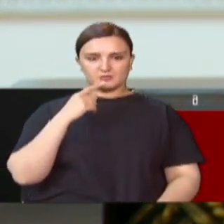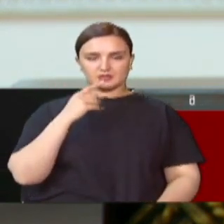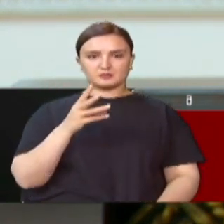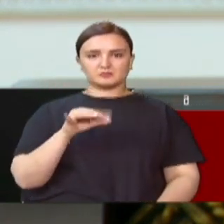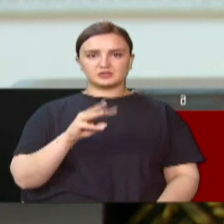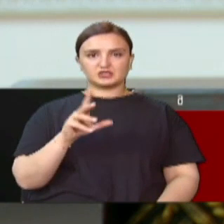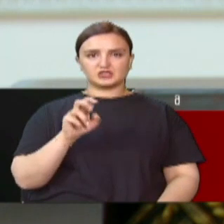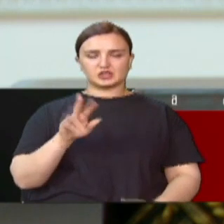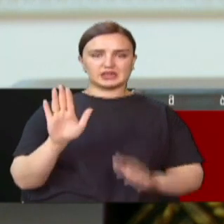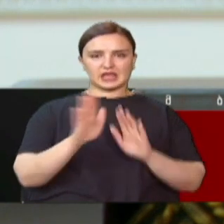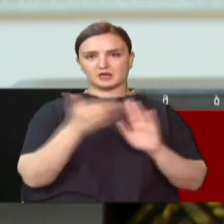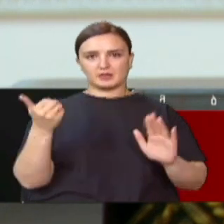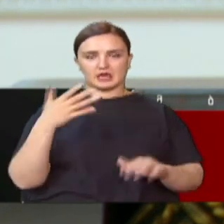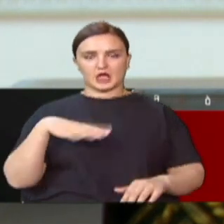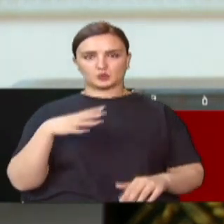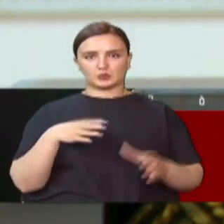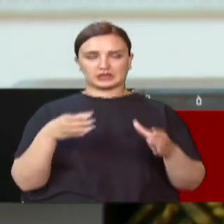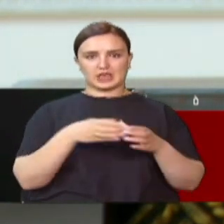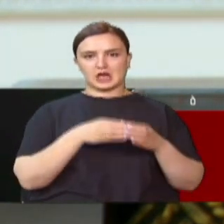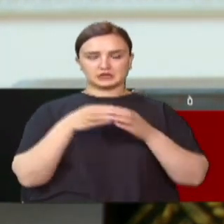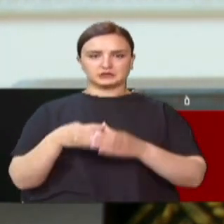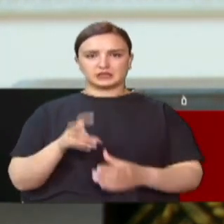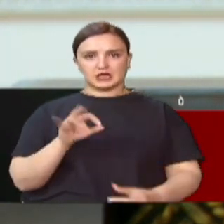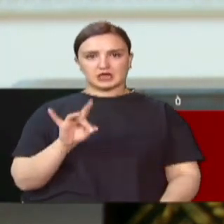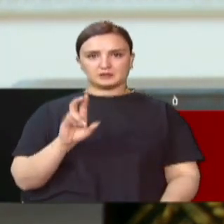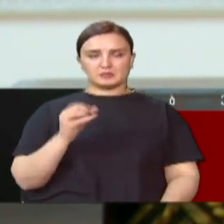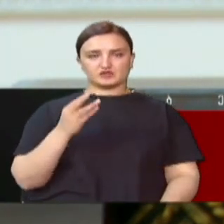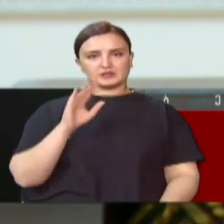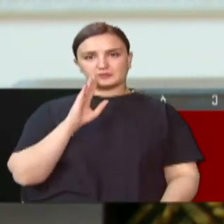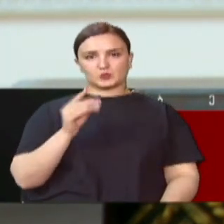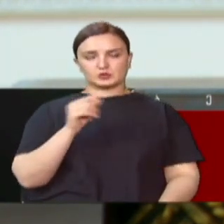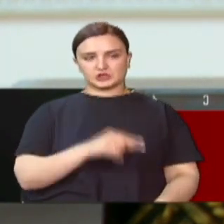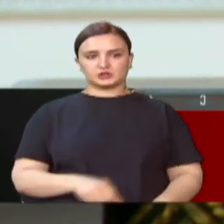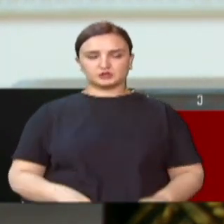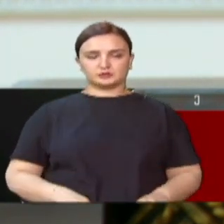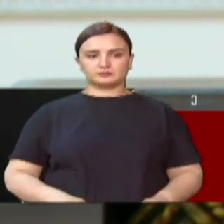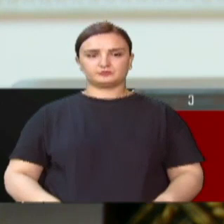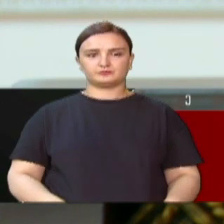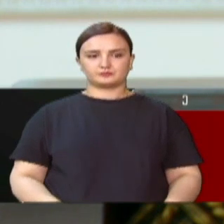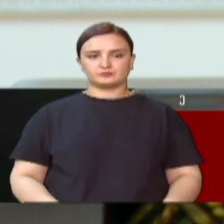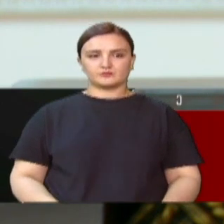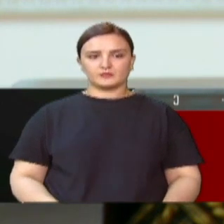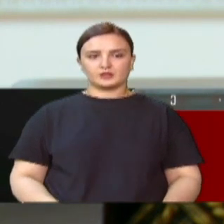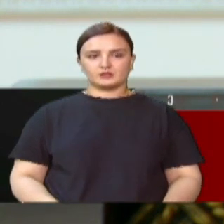მიშელმა დაიბარა ქართული დელეგაცია და ღარიბაშვილი ბრიუსელში. როცა